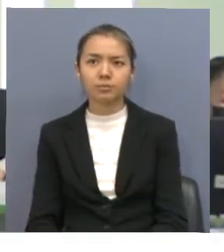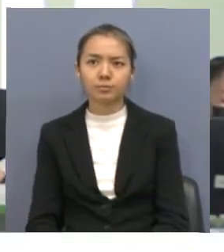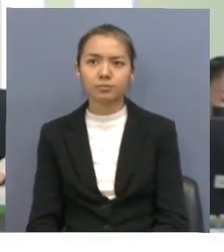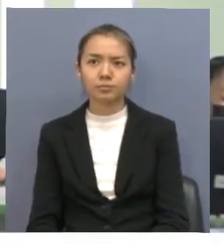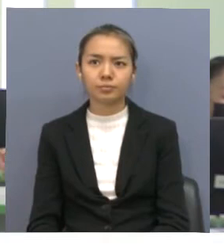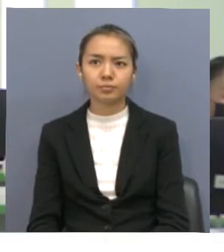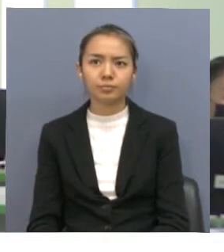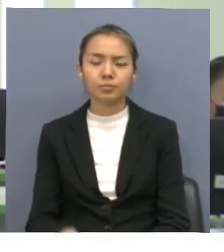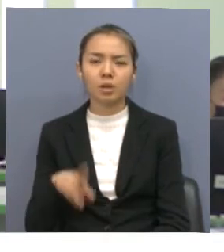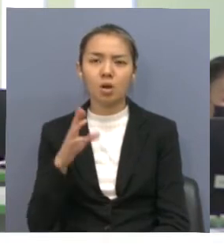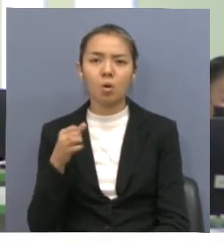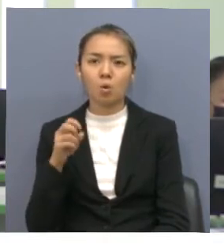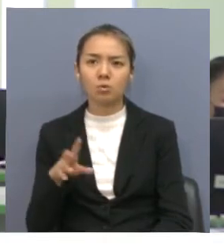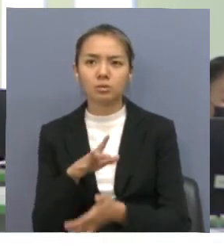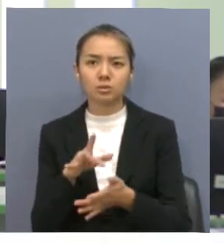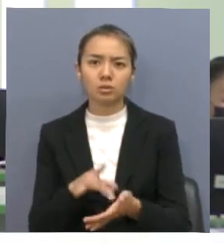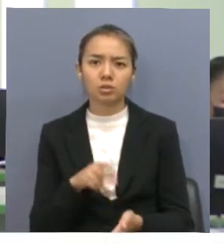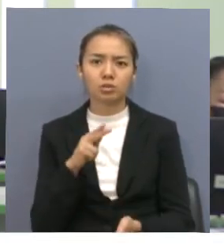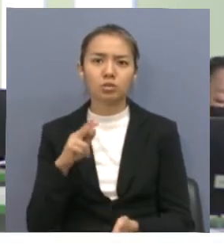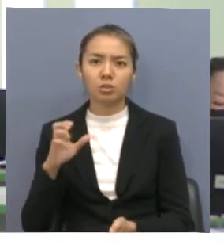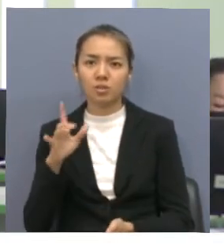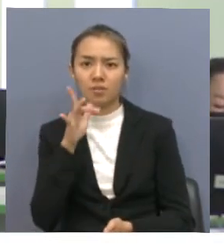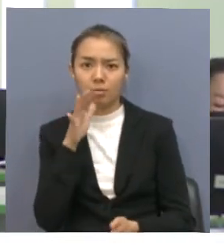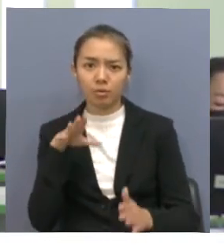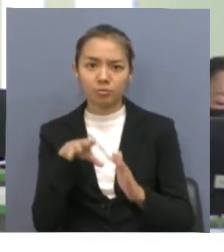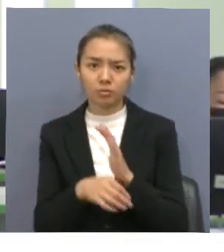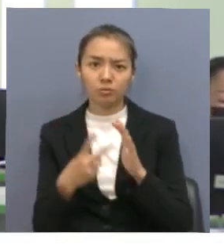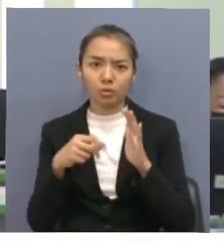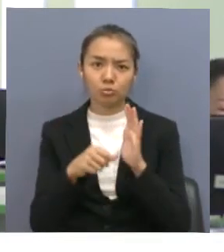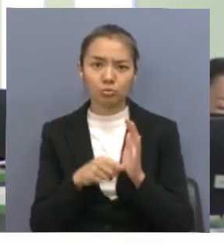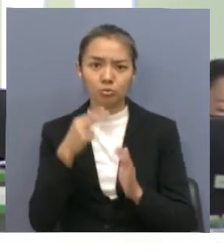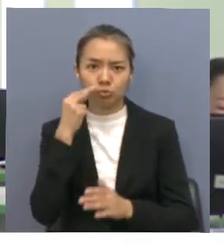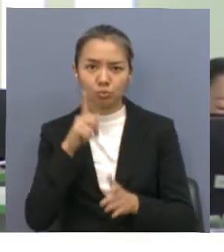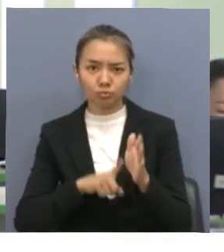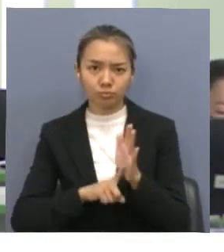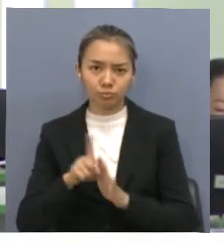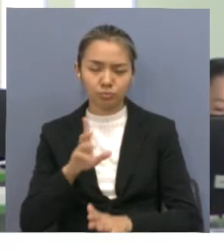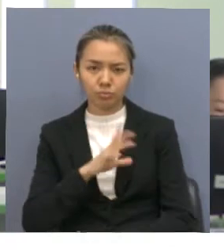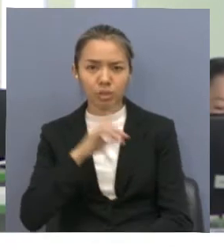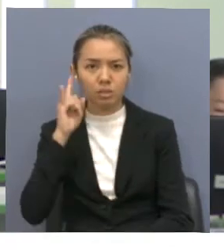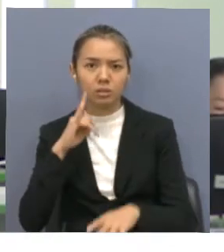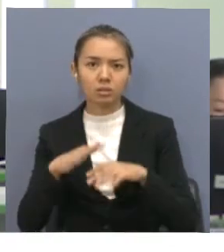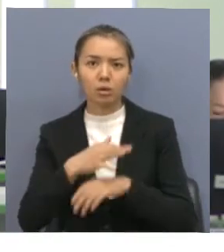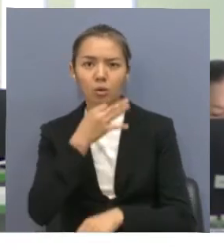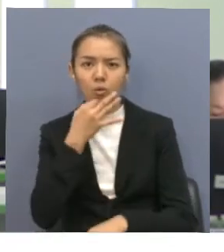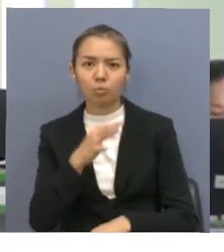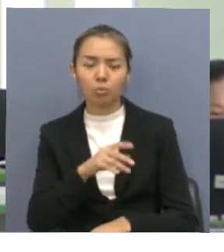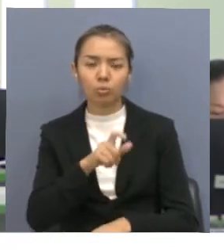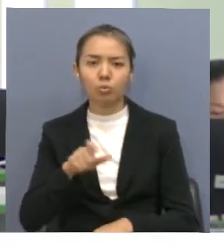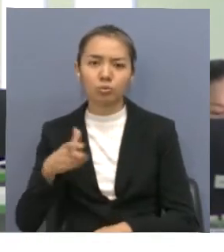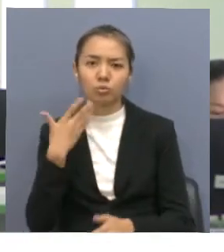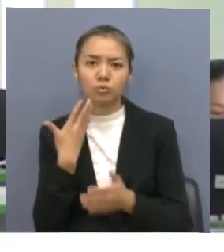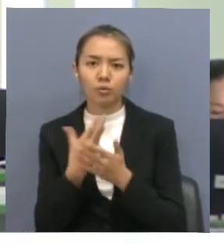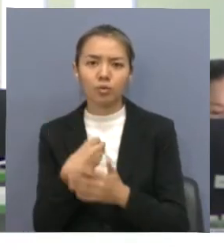где... Аталған колл-орталық төтенше жағдай режимы енгізілгеннен кейін 26-шы наурызда құрылды. Онда Қазақстанның кез келген аймағының тұрғындары